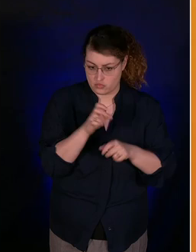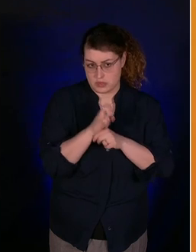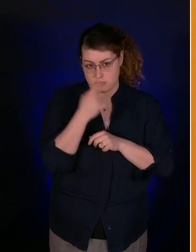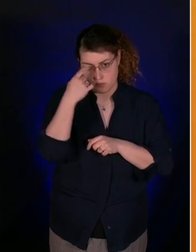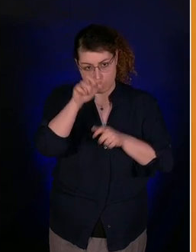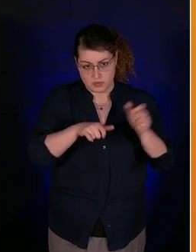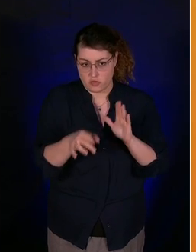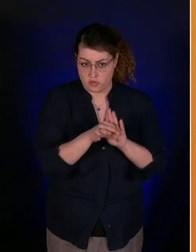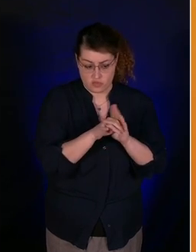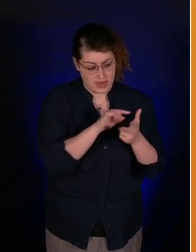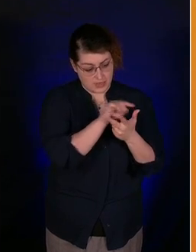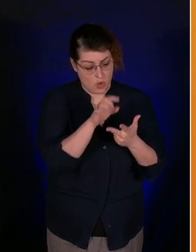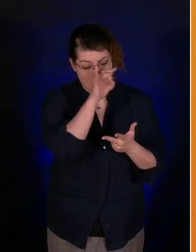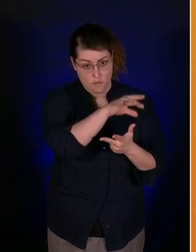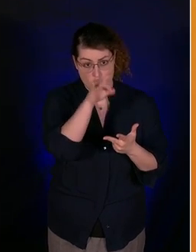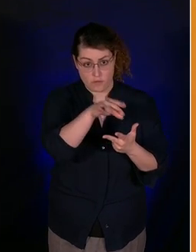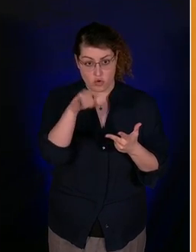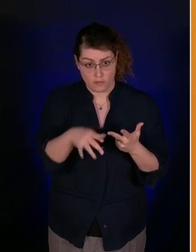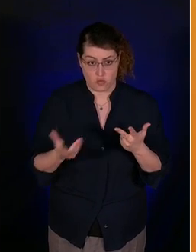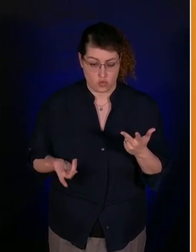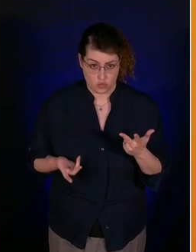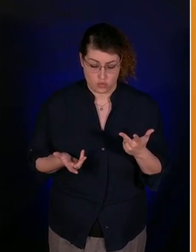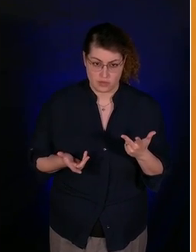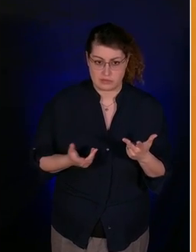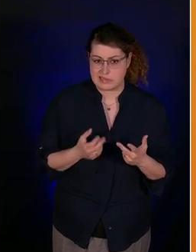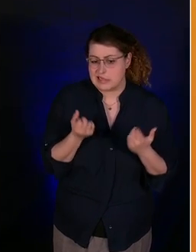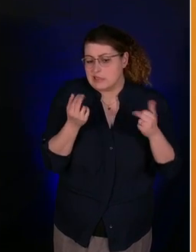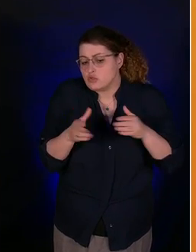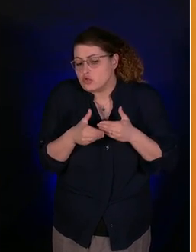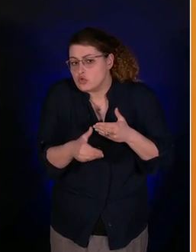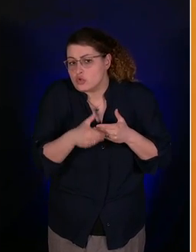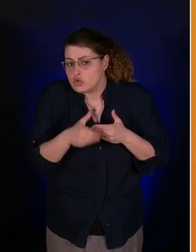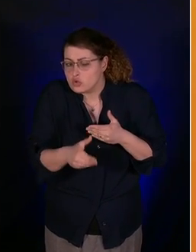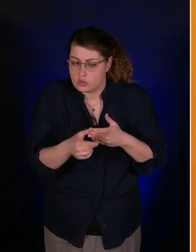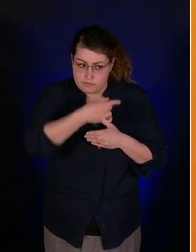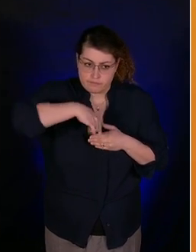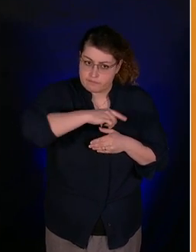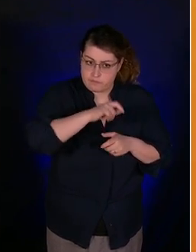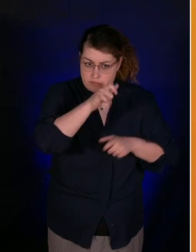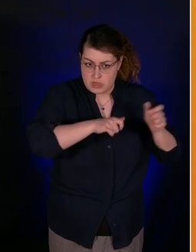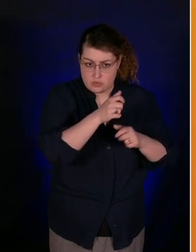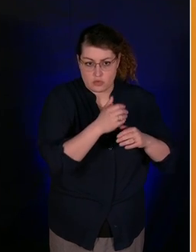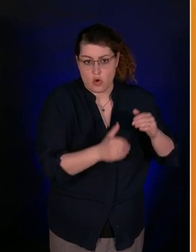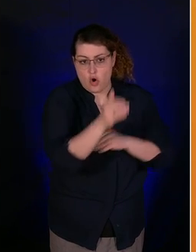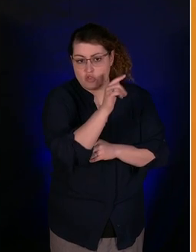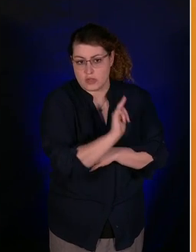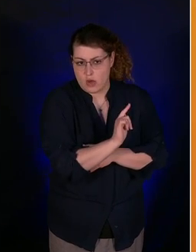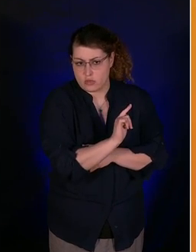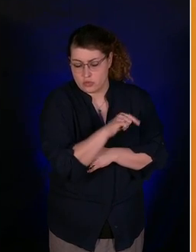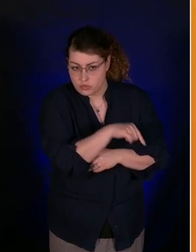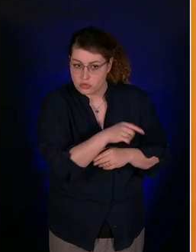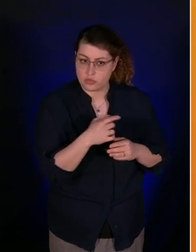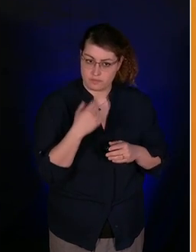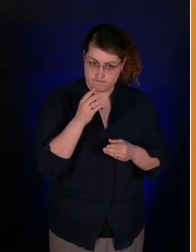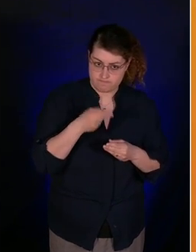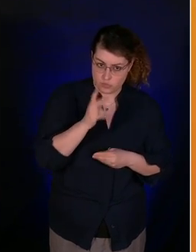ont été refusés. Il y a de fortes probabilités que cela interroge les camarades de la Haute-Garonne. Il nous a